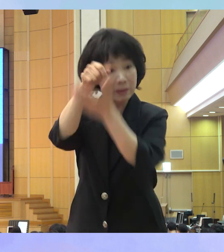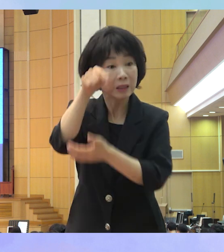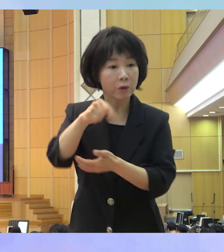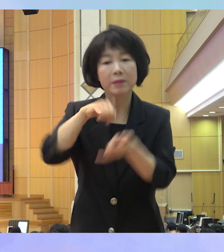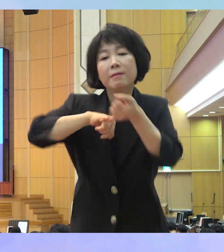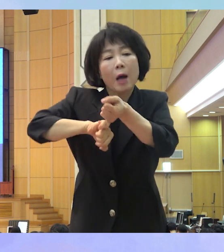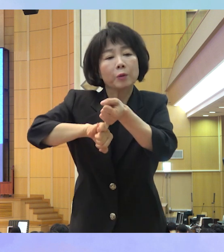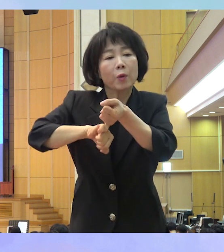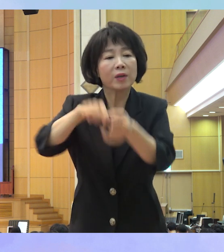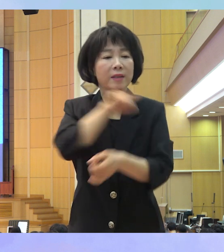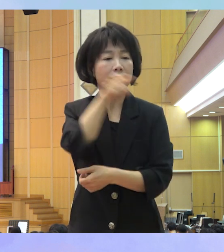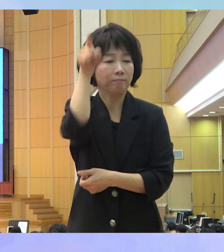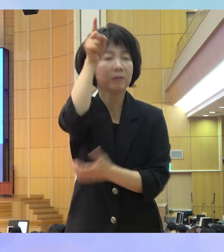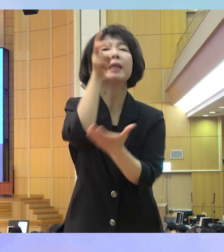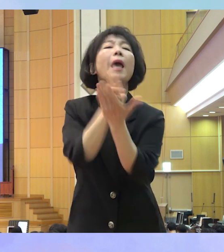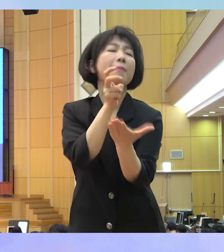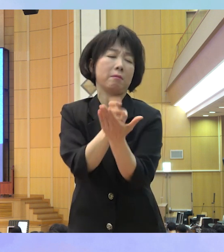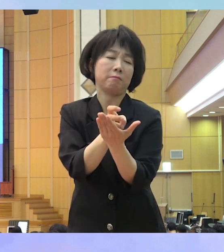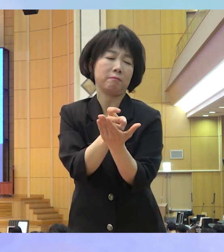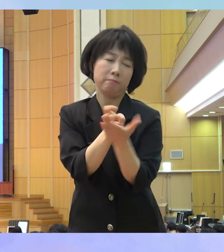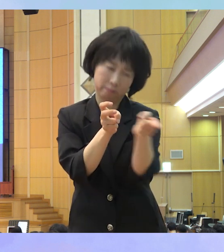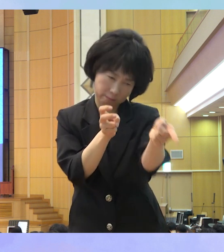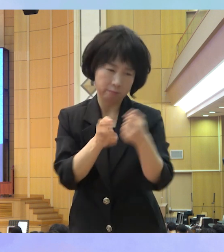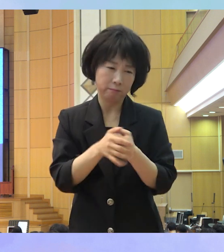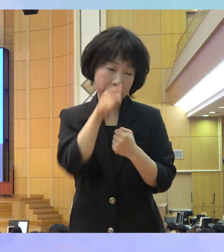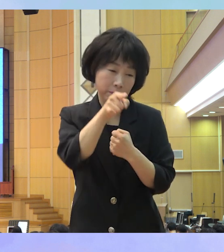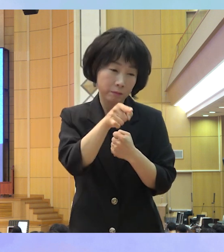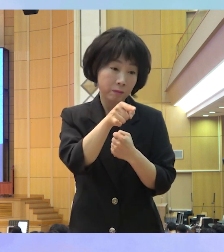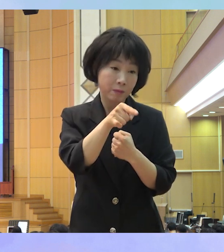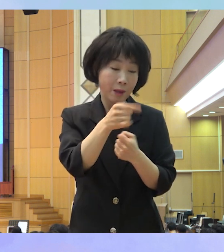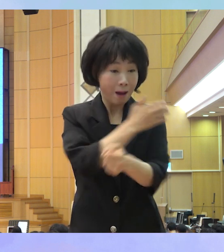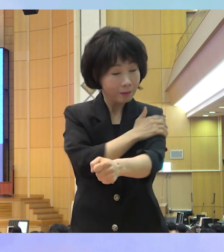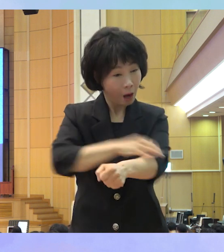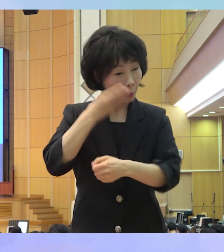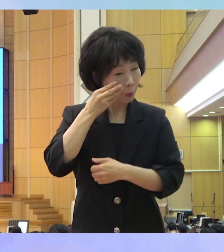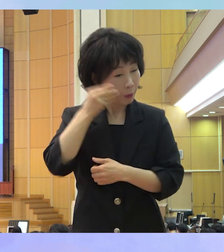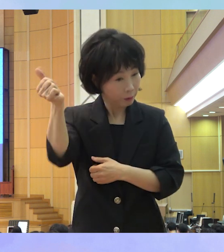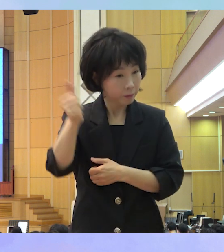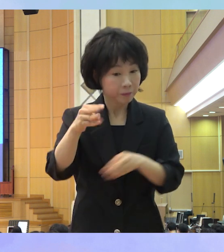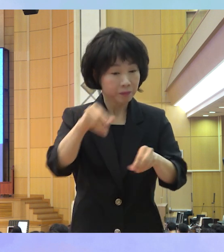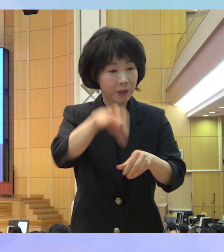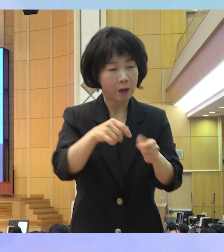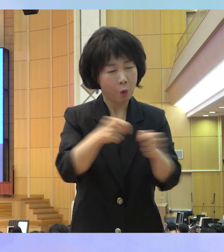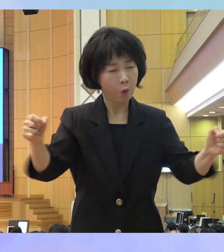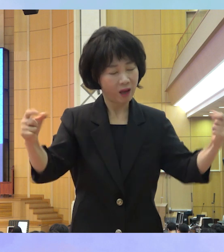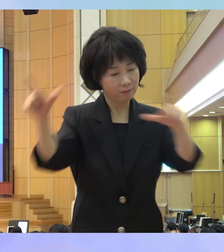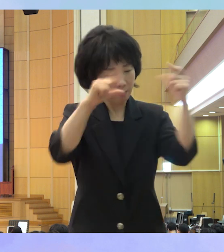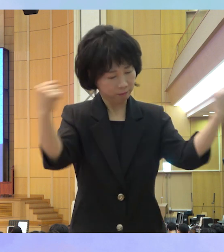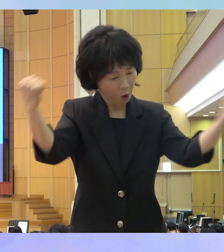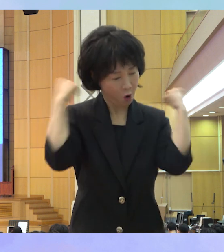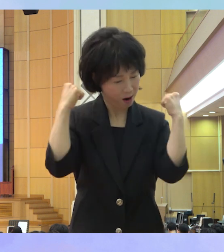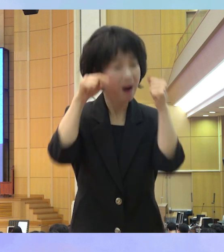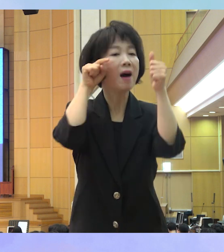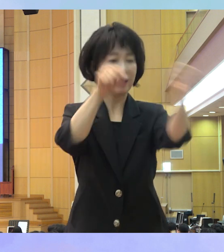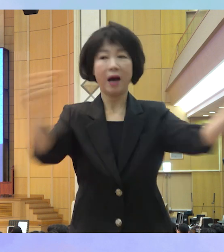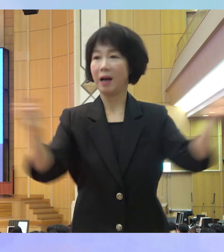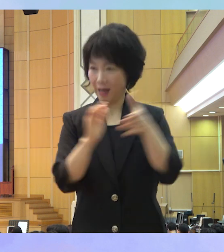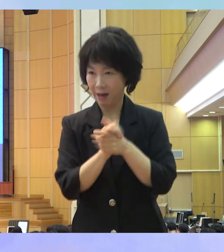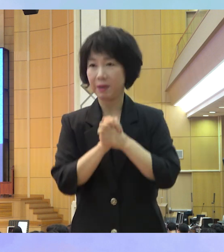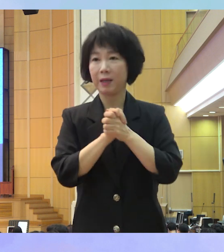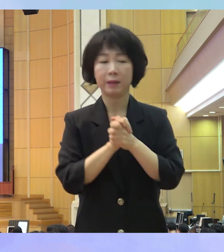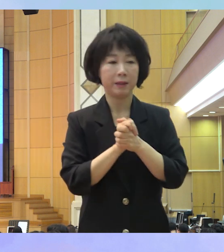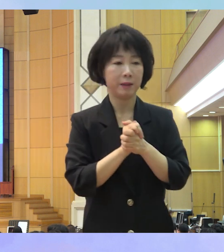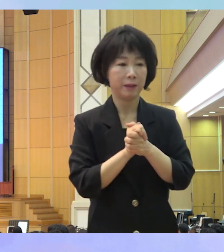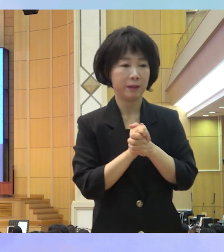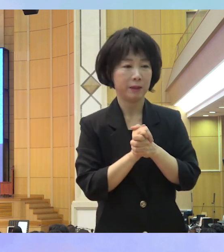이것이 약속 있는 첫 계명이니 이는 내가 잘되고 땅에서 장수하리라.